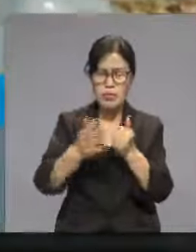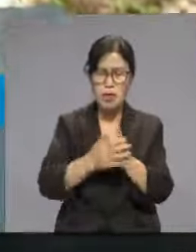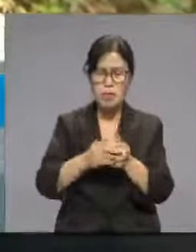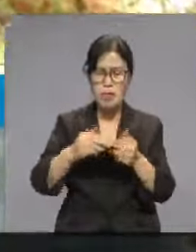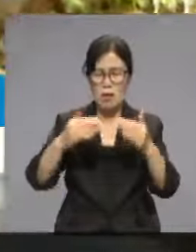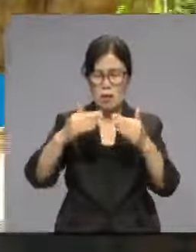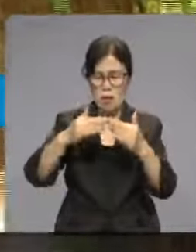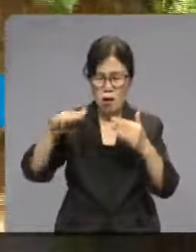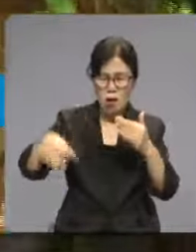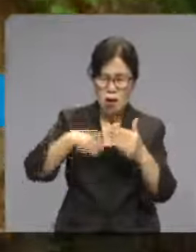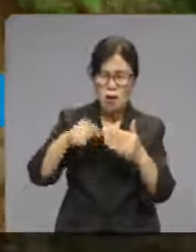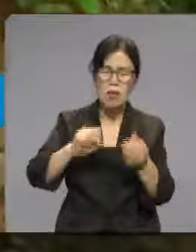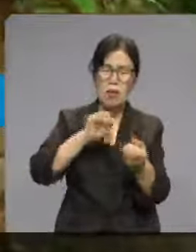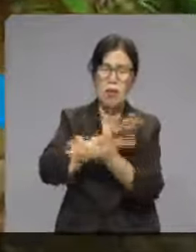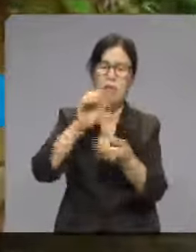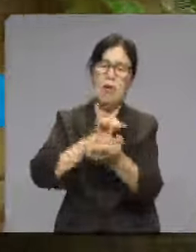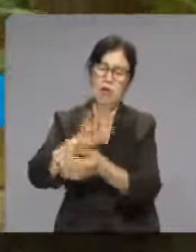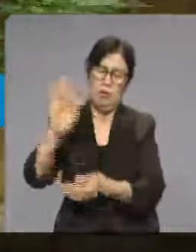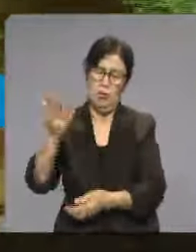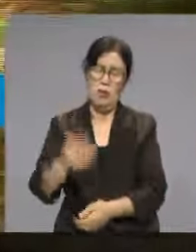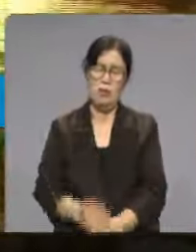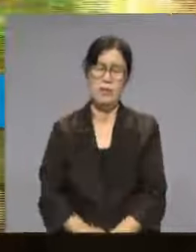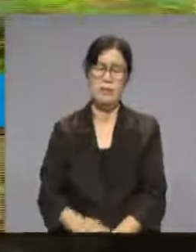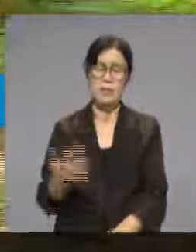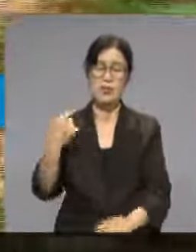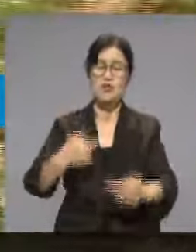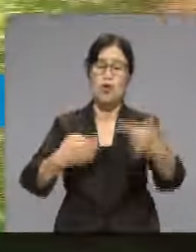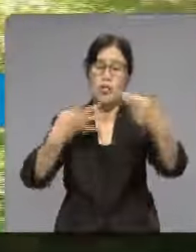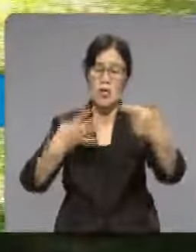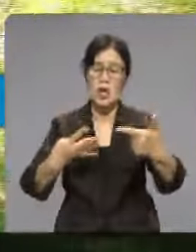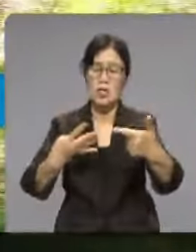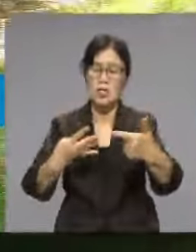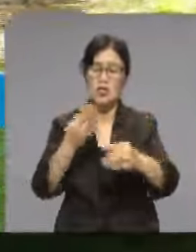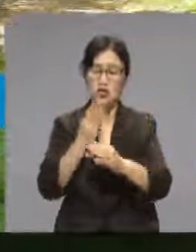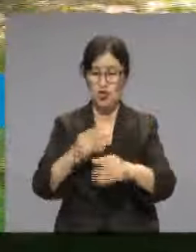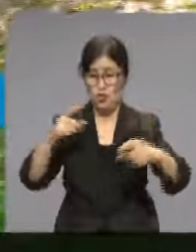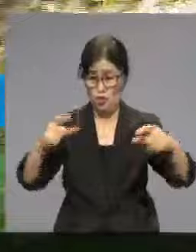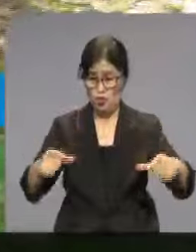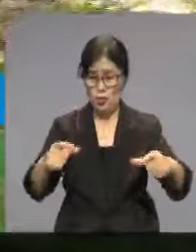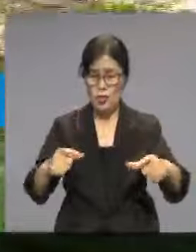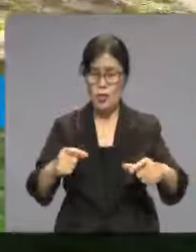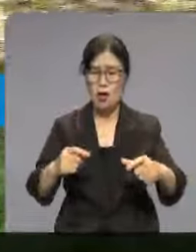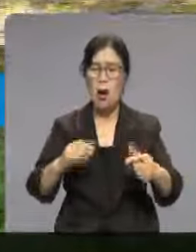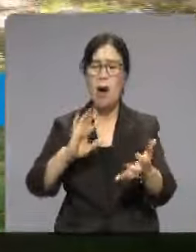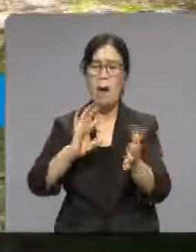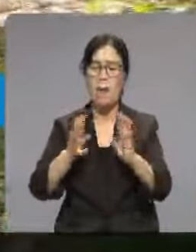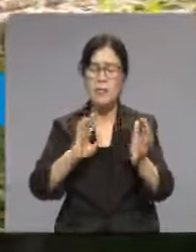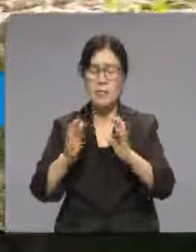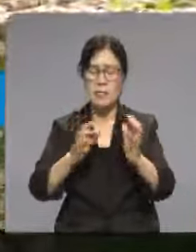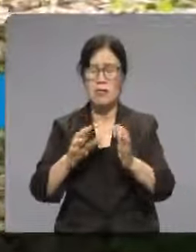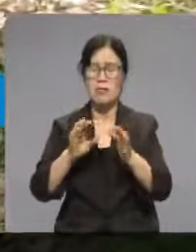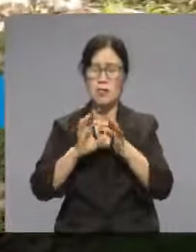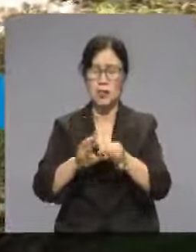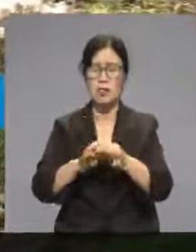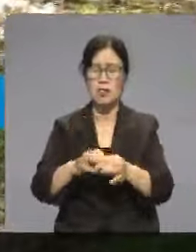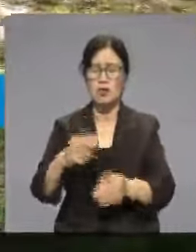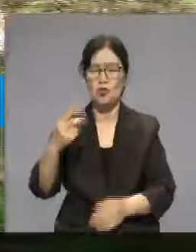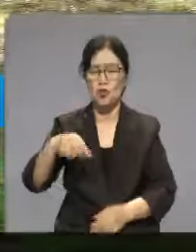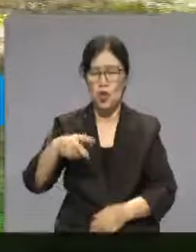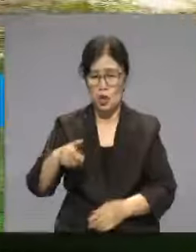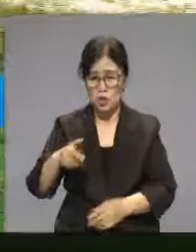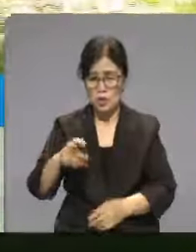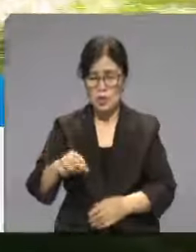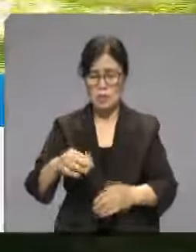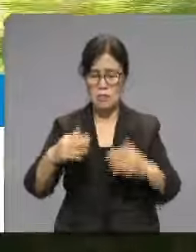것이라고 두 씨는 말했습니다. 지난 4일 중구가 주관한 별빛 반상회에서도 두경승